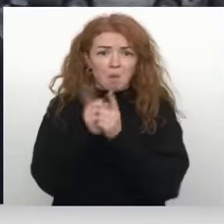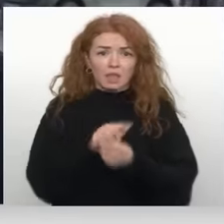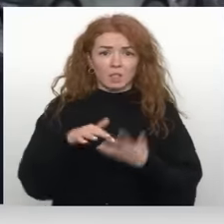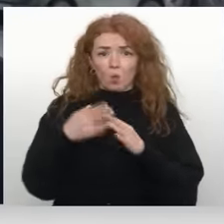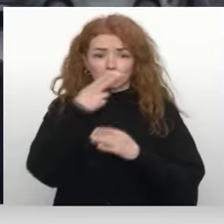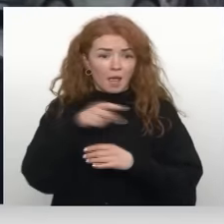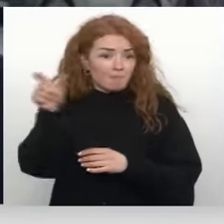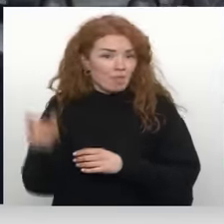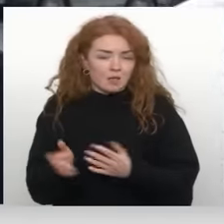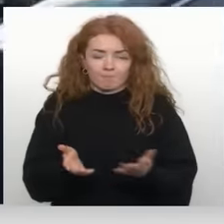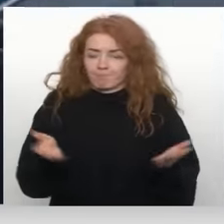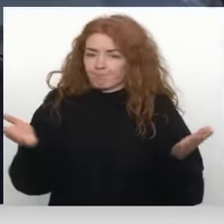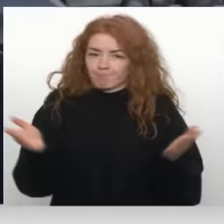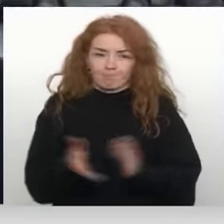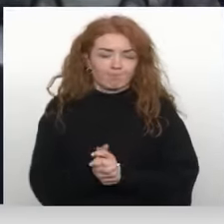lielam,